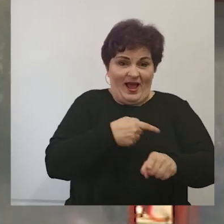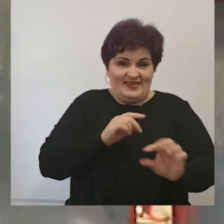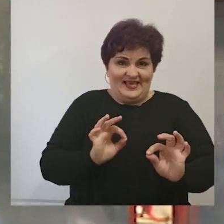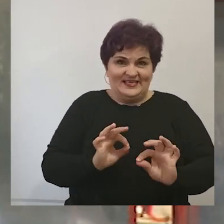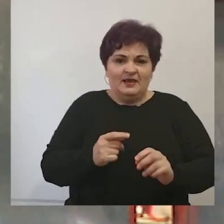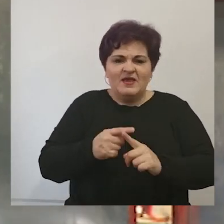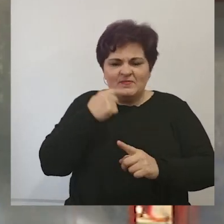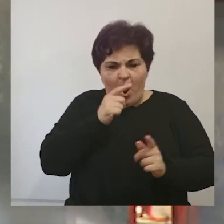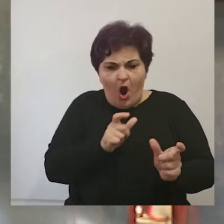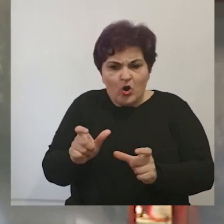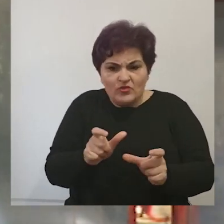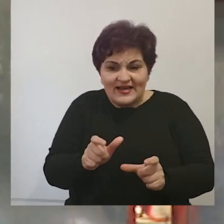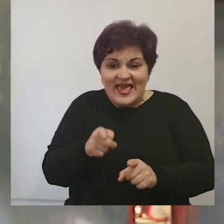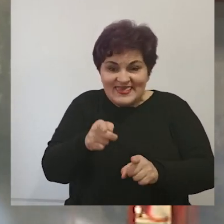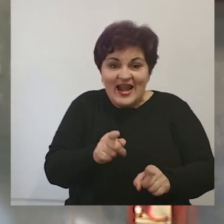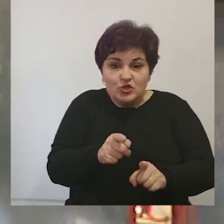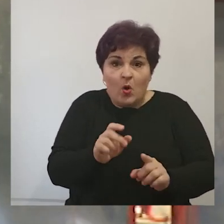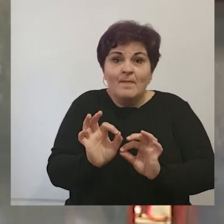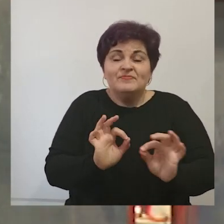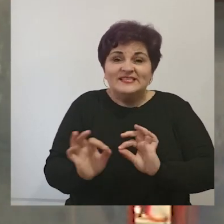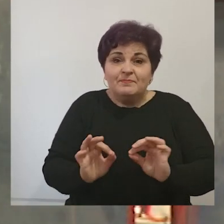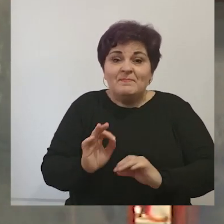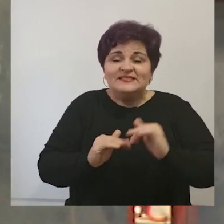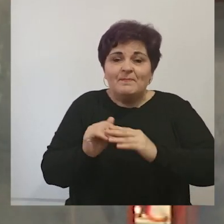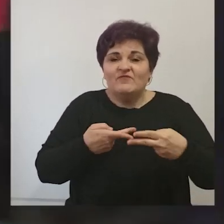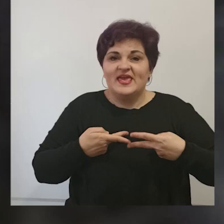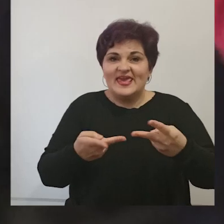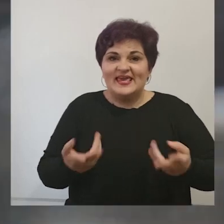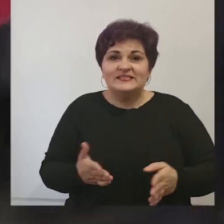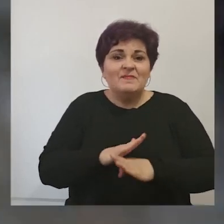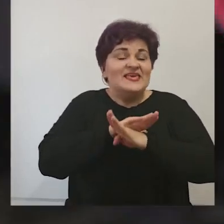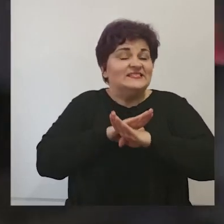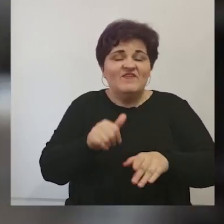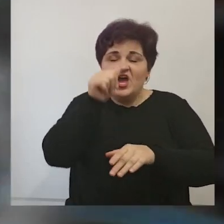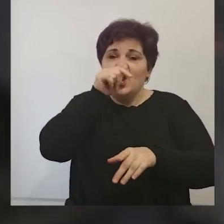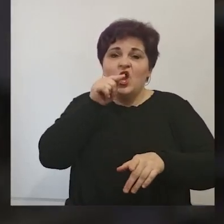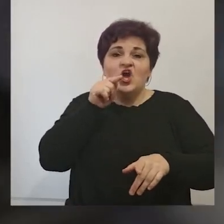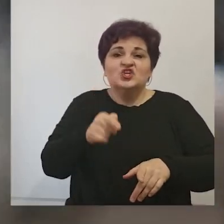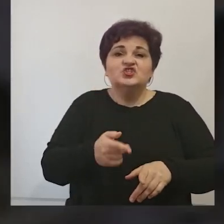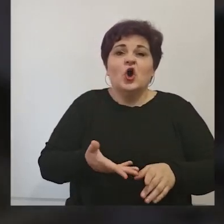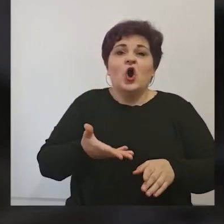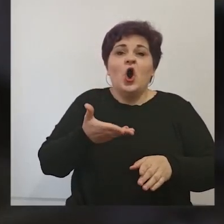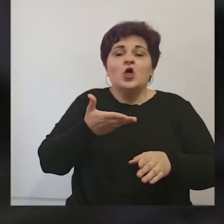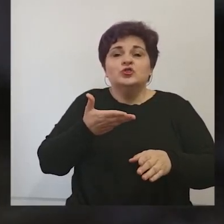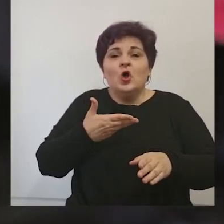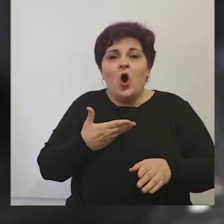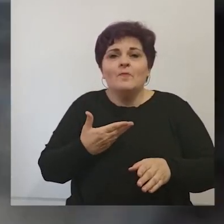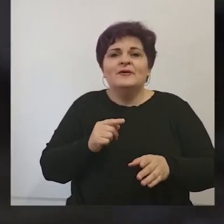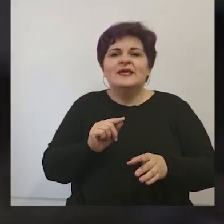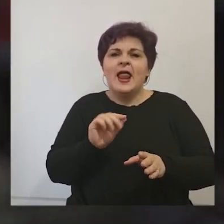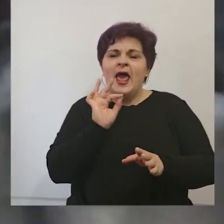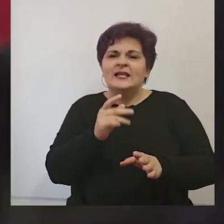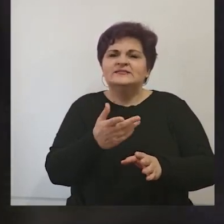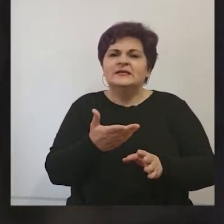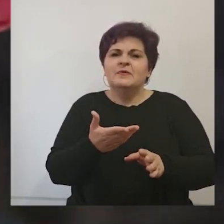pozicija vršimo kontrolu da li su te pozicije spremne za pakovanje i za isporuku. Znači sve što se odradi na laseru izraže pripremi,